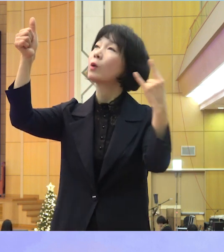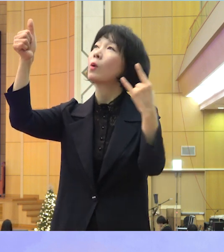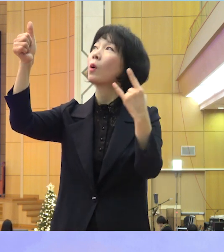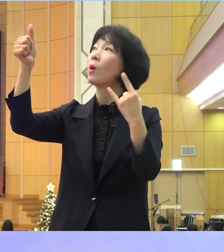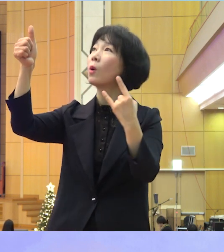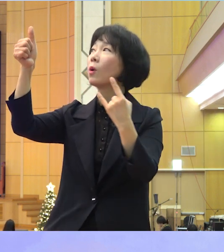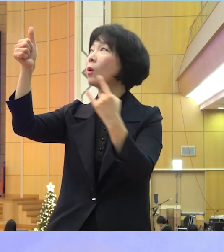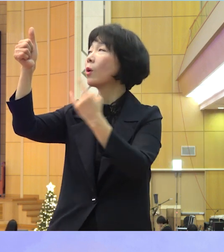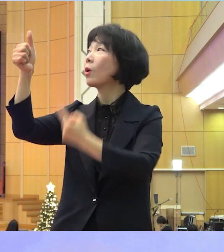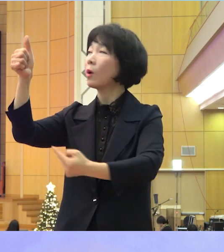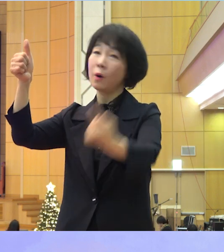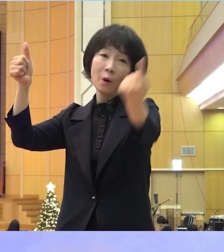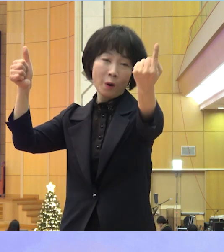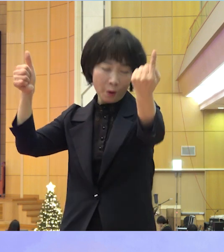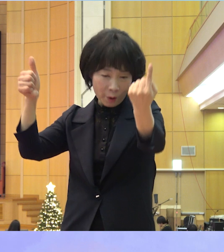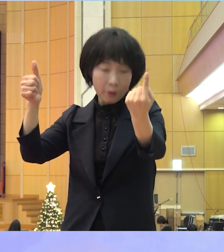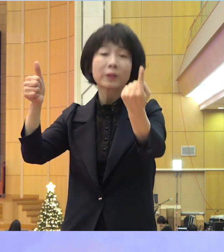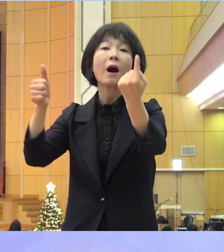예수께로